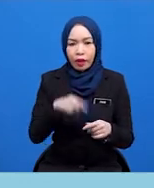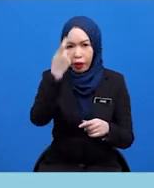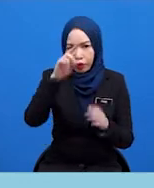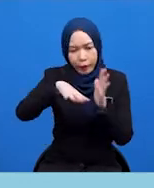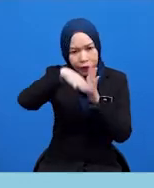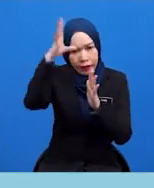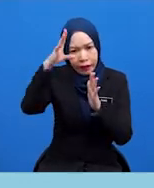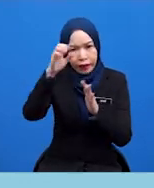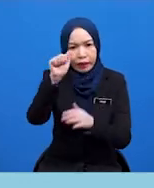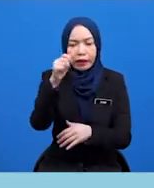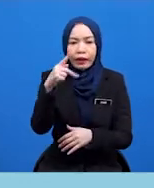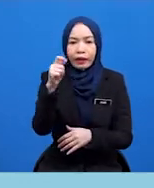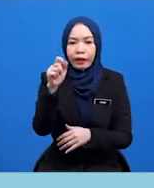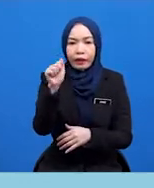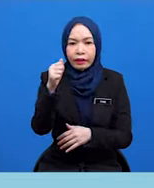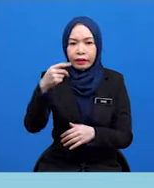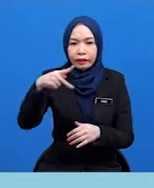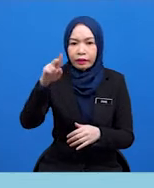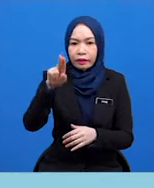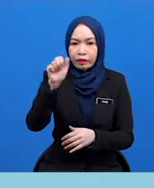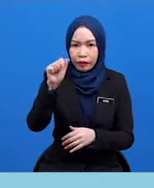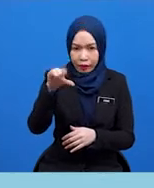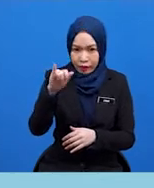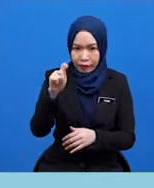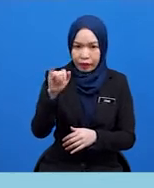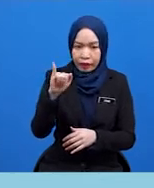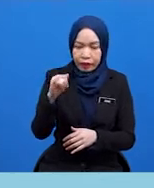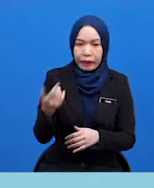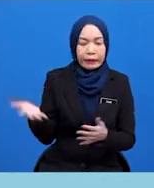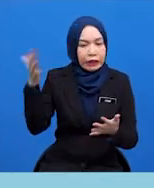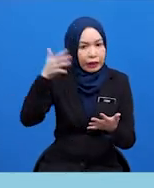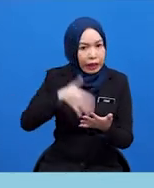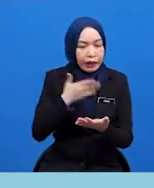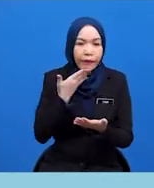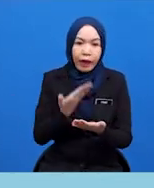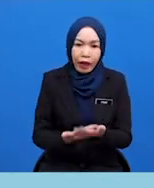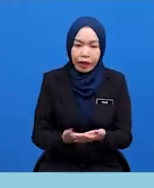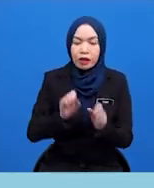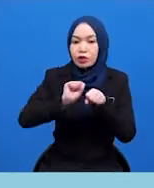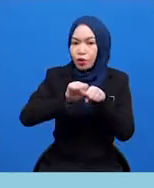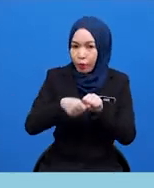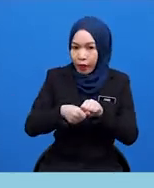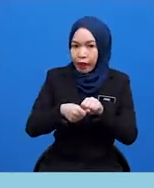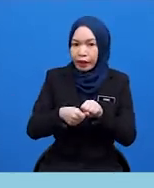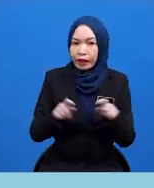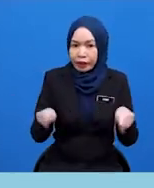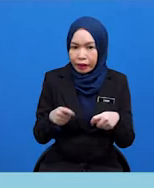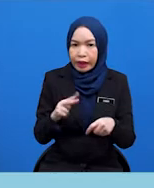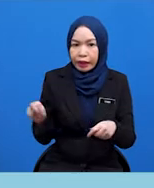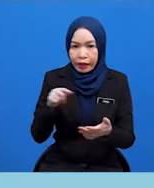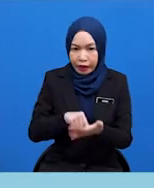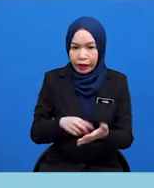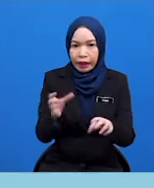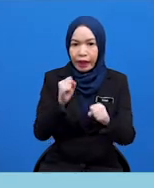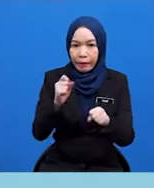Sekeliling 1974 dengan lebih efektif supaya tindakan dapat diambil